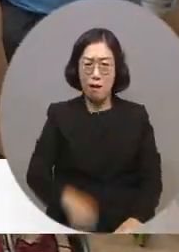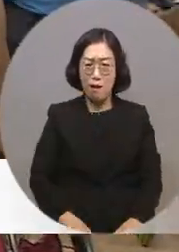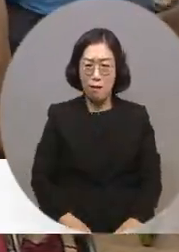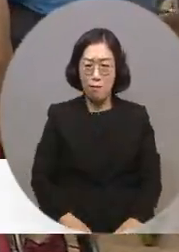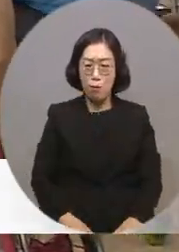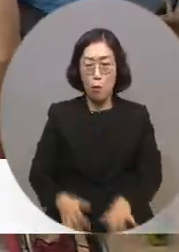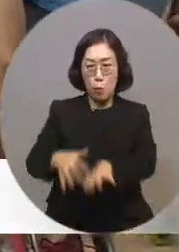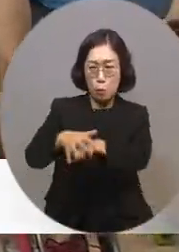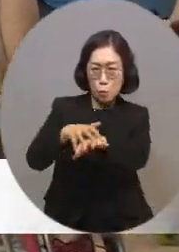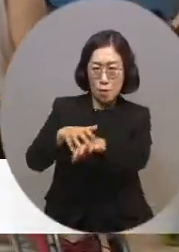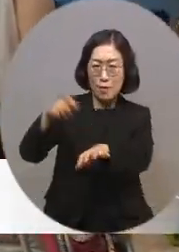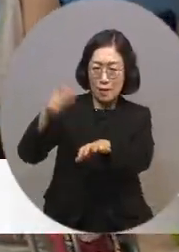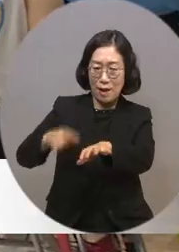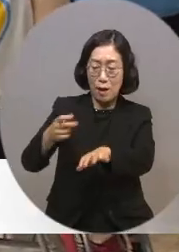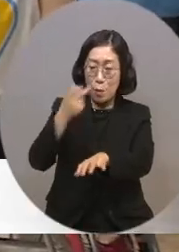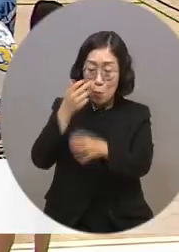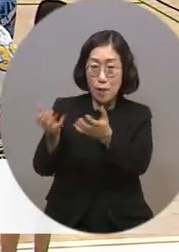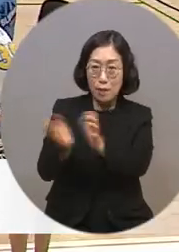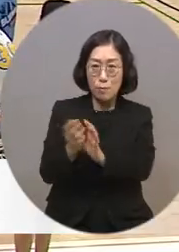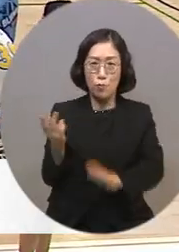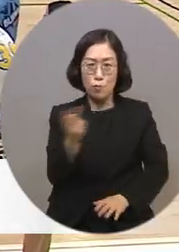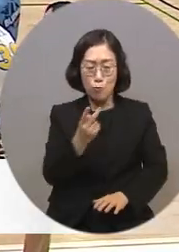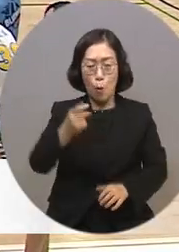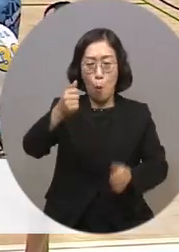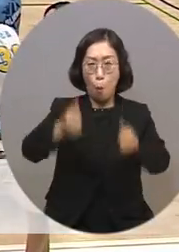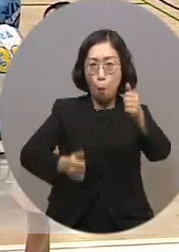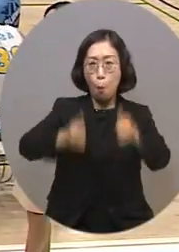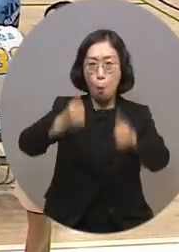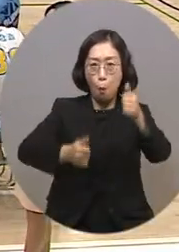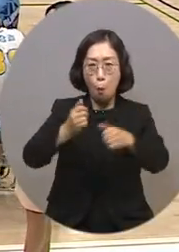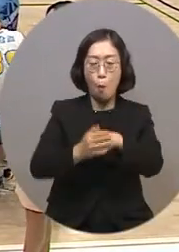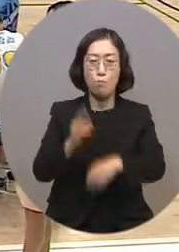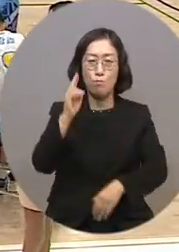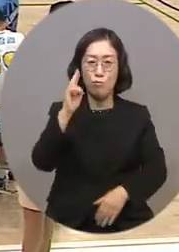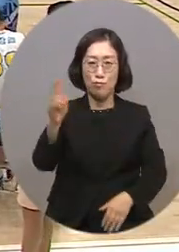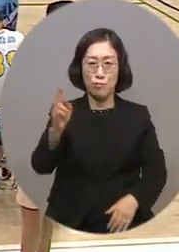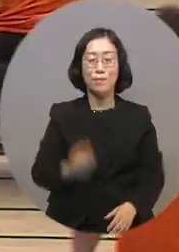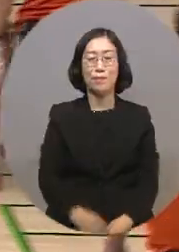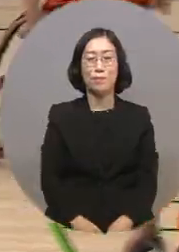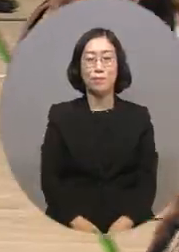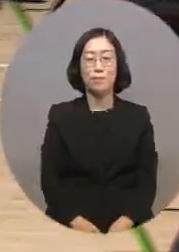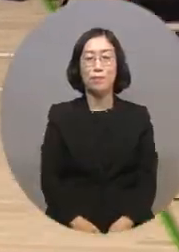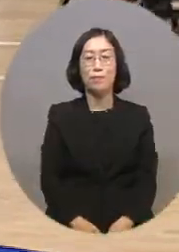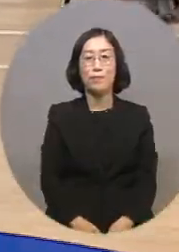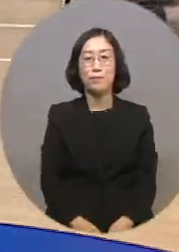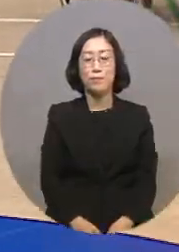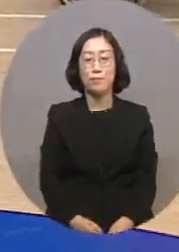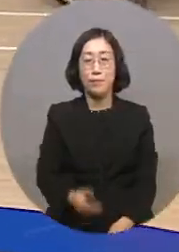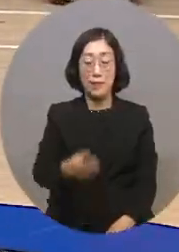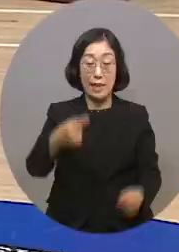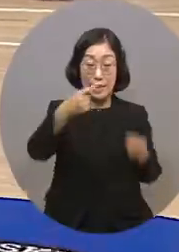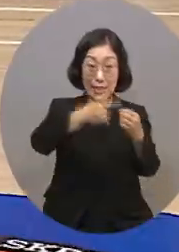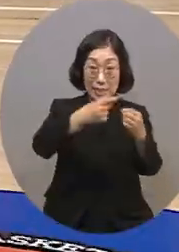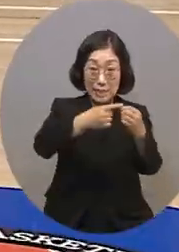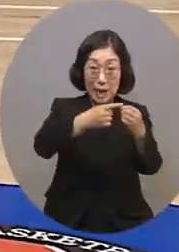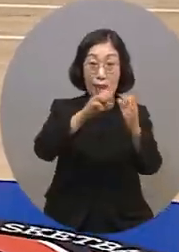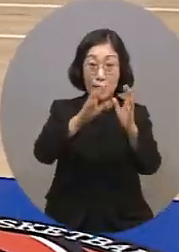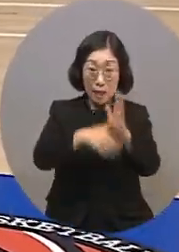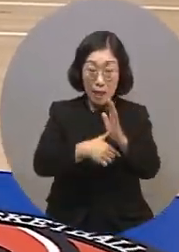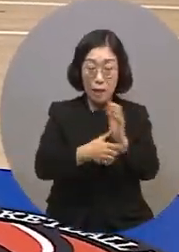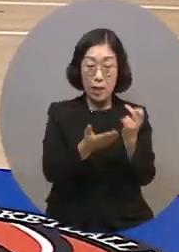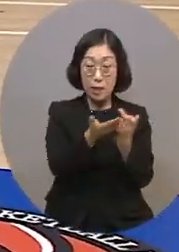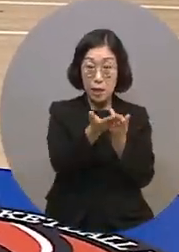조직력을 자랑하는 코에이 블루휠스가 우승컵을 두고 맞붙었습니다. 앞서 열린 1차전에서는